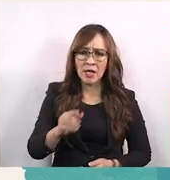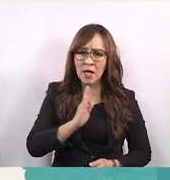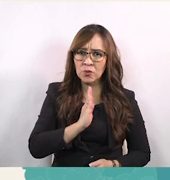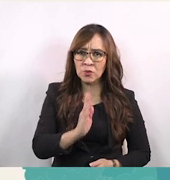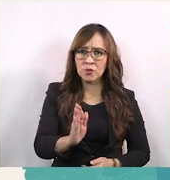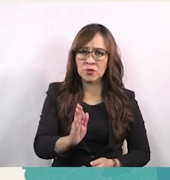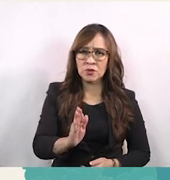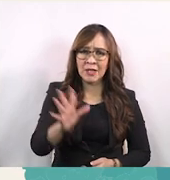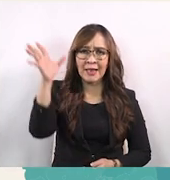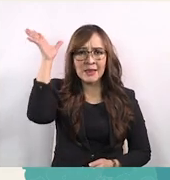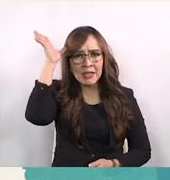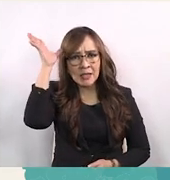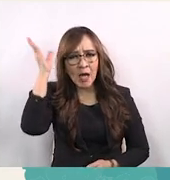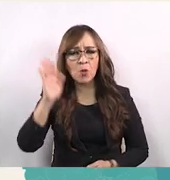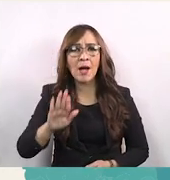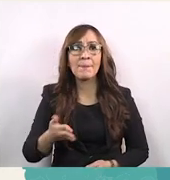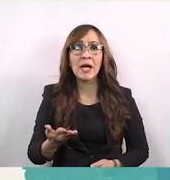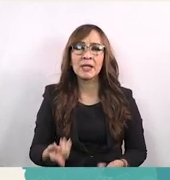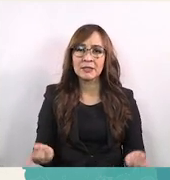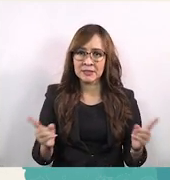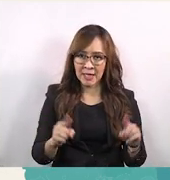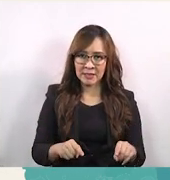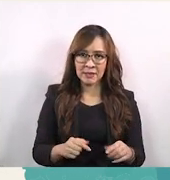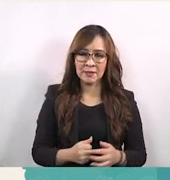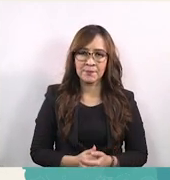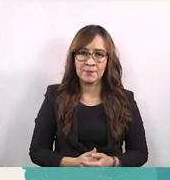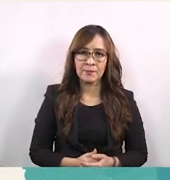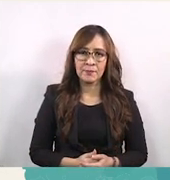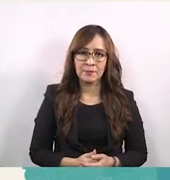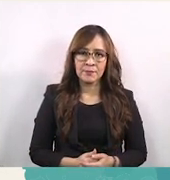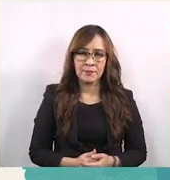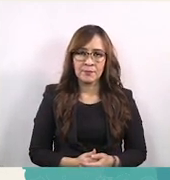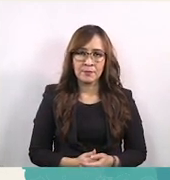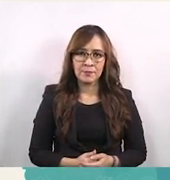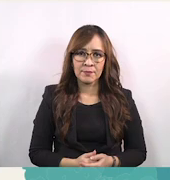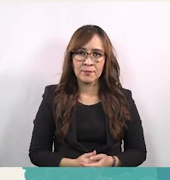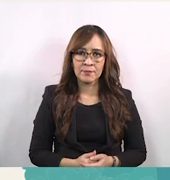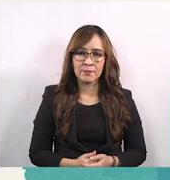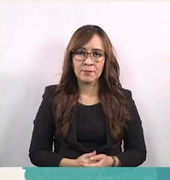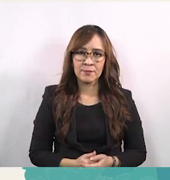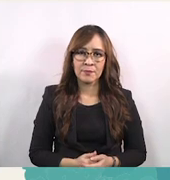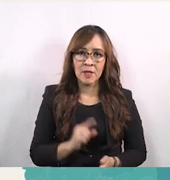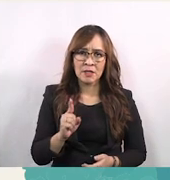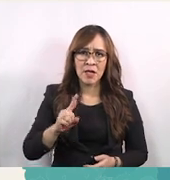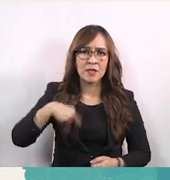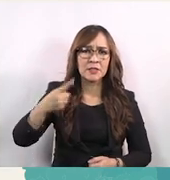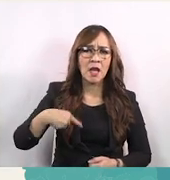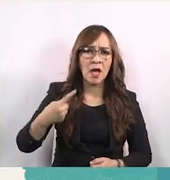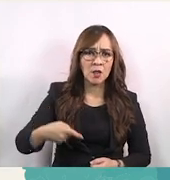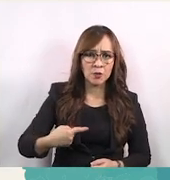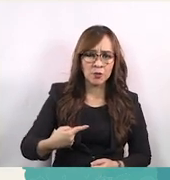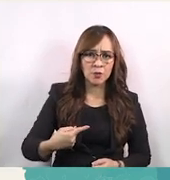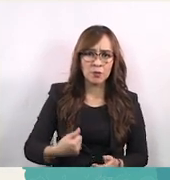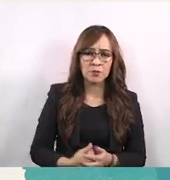tulus nggak tau apa yang terjadi Iya the spread of manipulation dia selalu